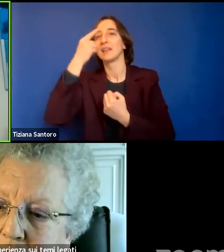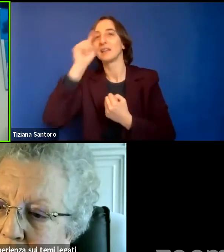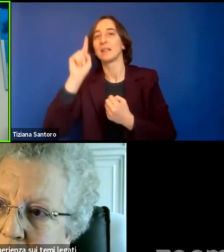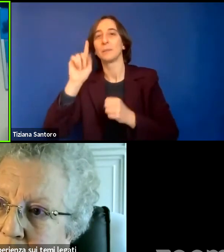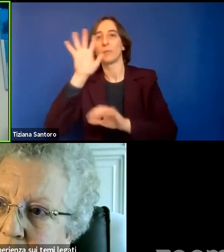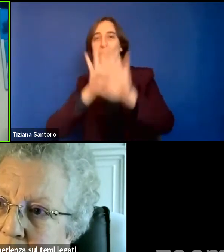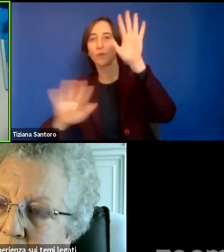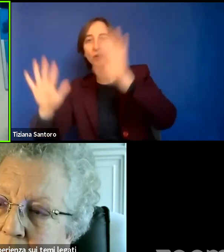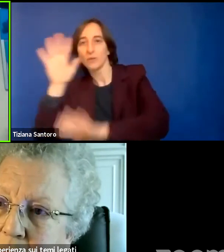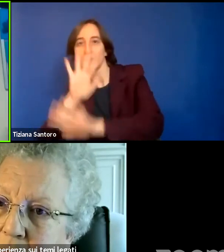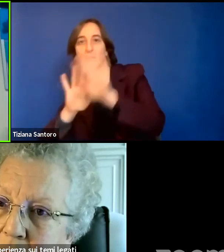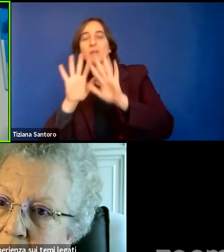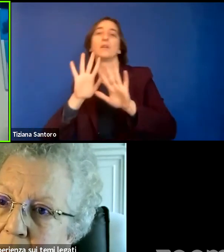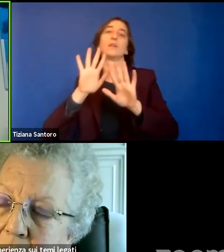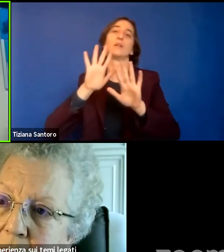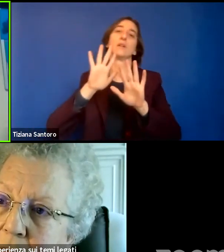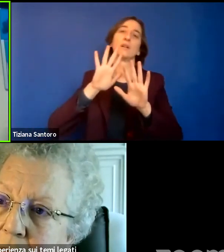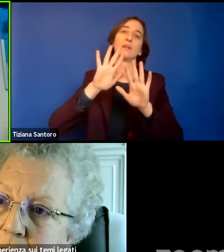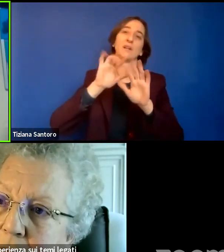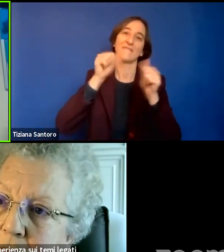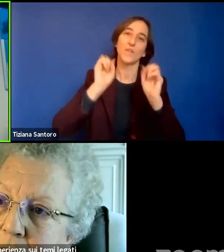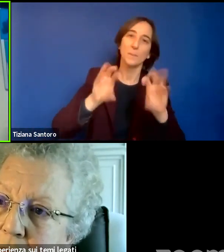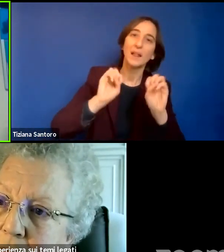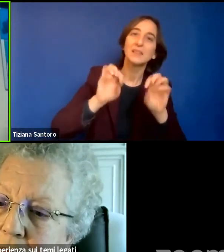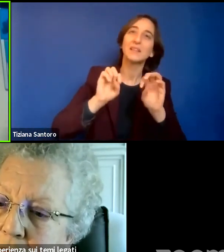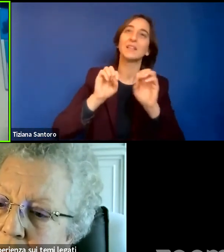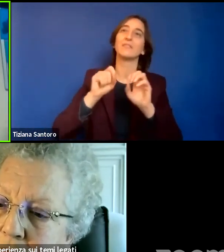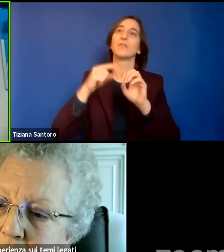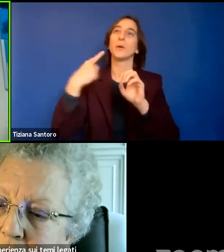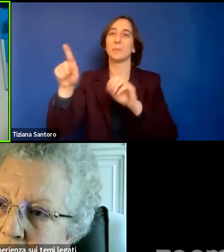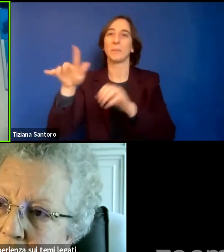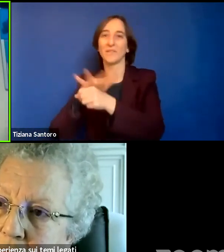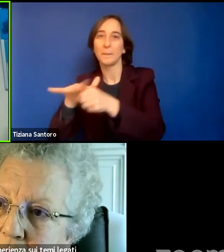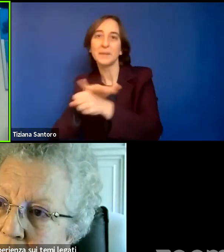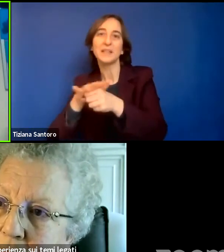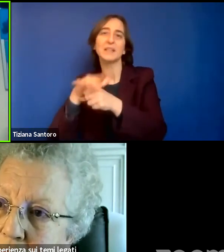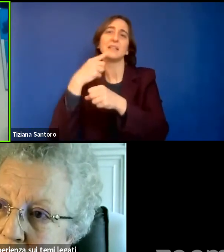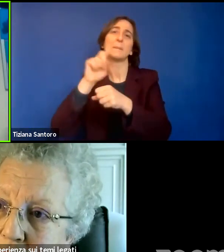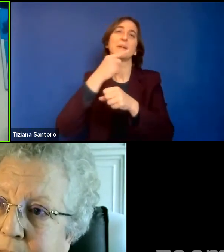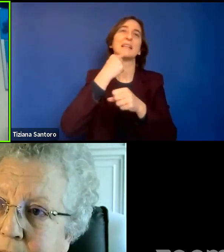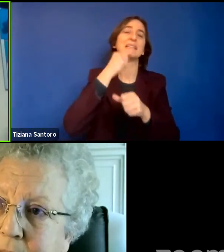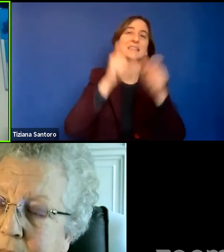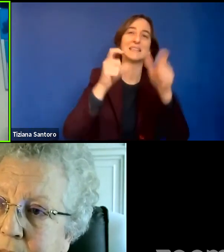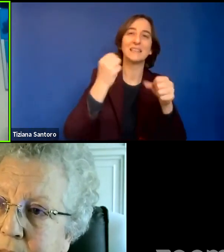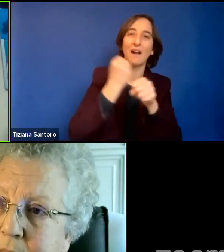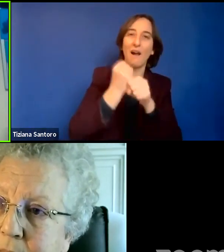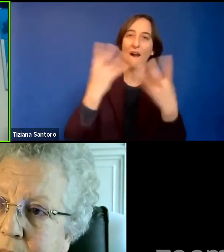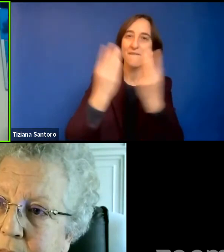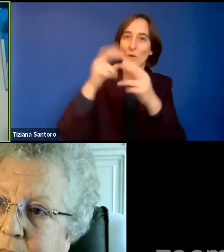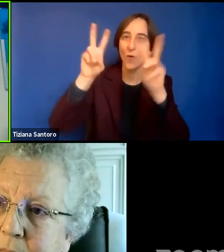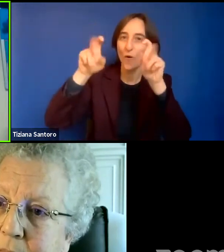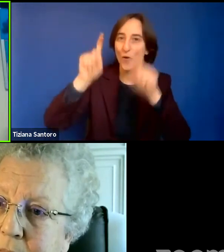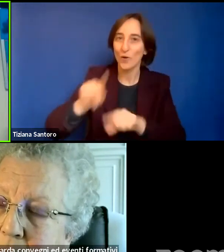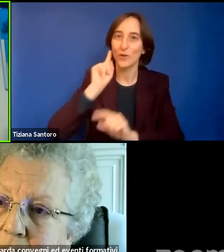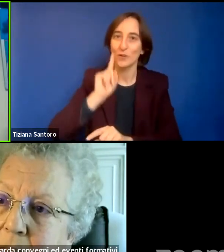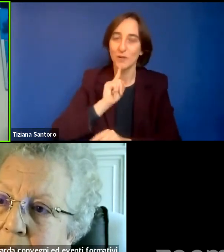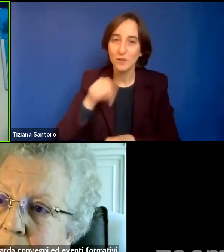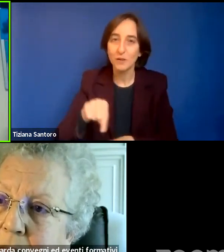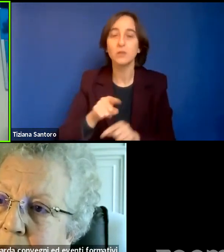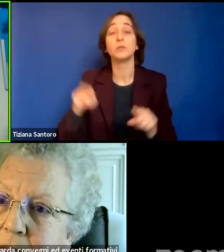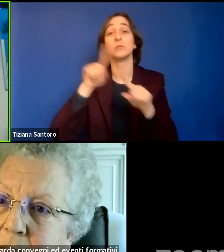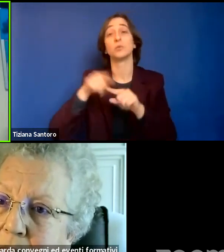famiglie e addetti ai lavori. È impegnata da molti anni per l'abbattimento delle barriere